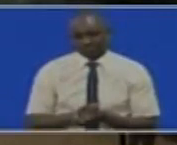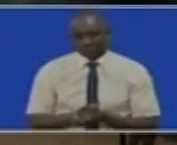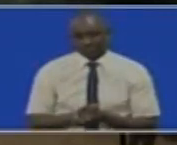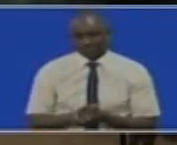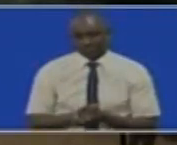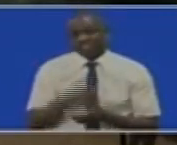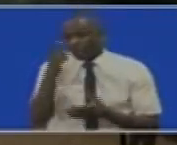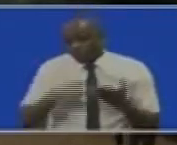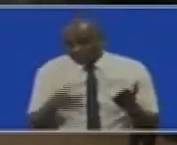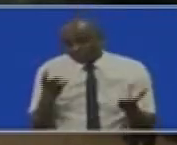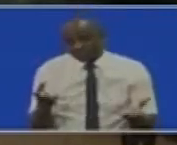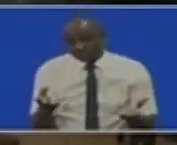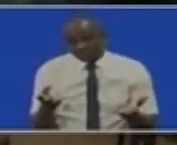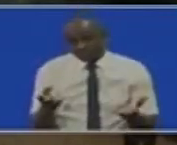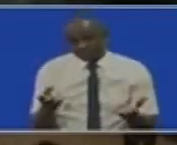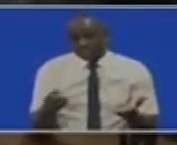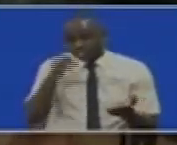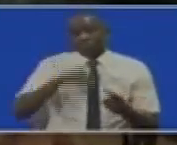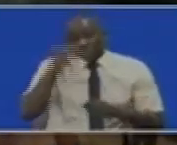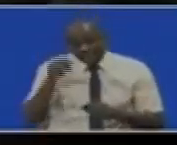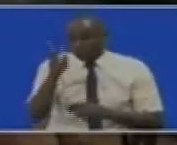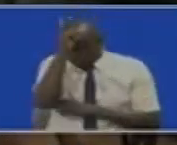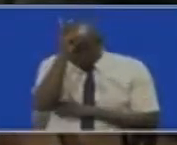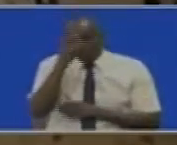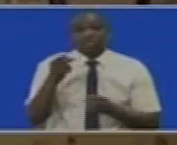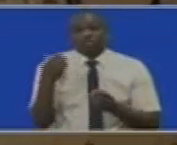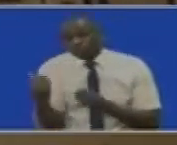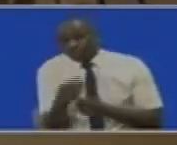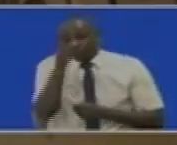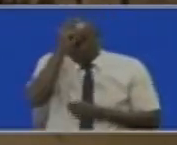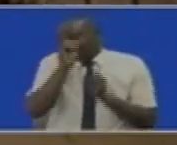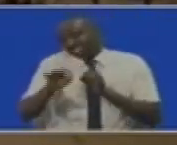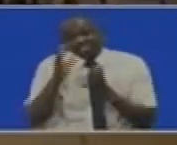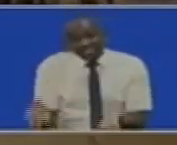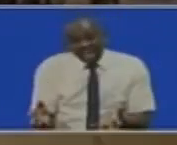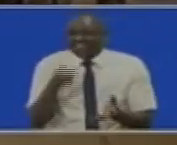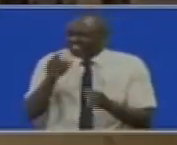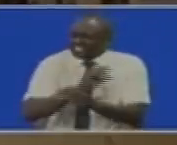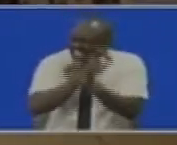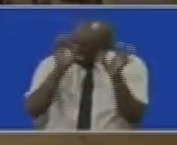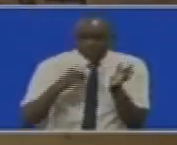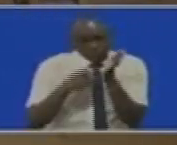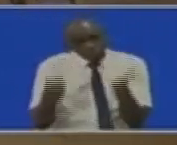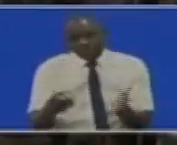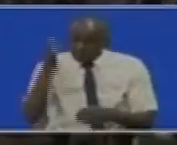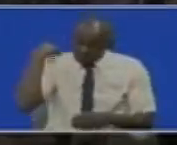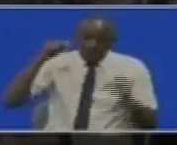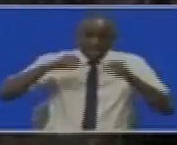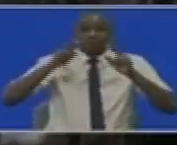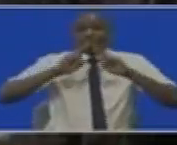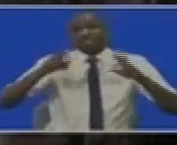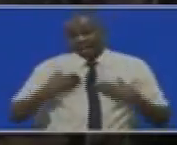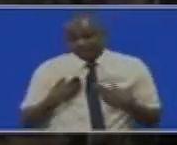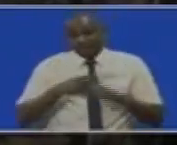imiazai na baki hapo. Mbuzi, watoto wa mbuzi wanabaki hapo. Haya yanafanyika ikibainika maafikiano ya amani yamekiukwa